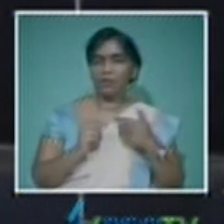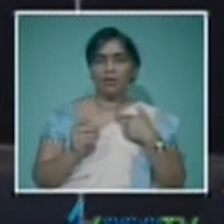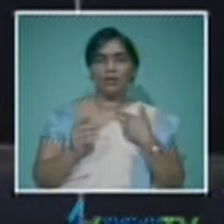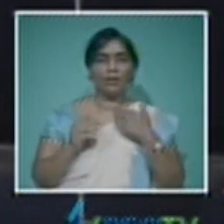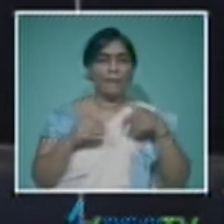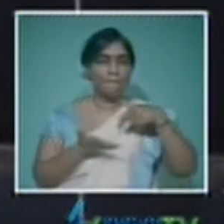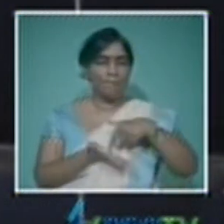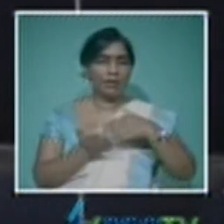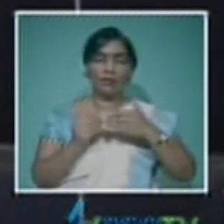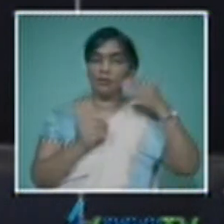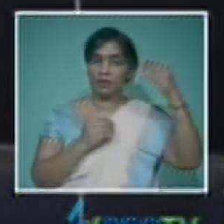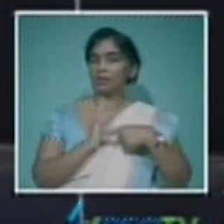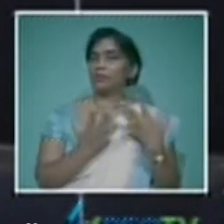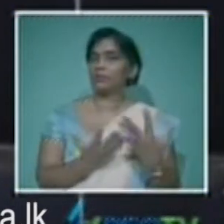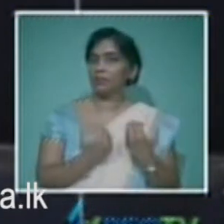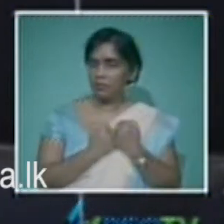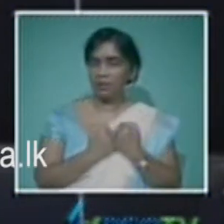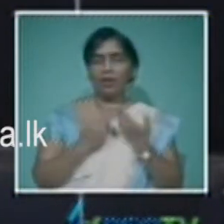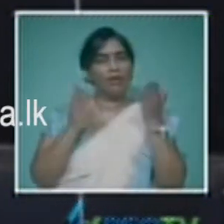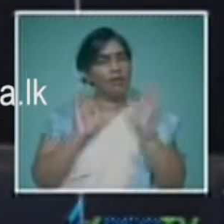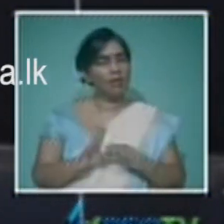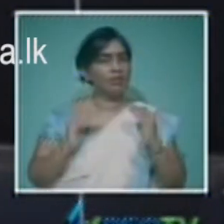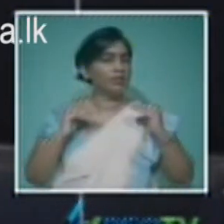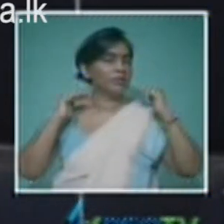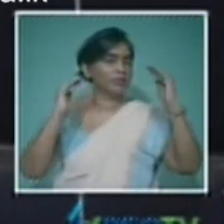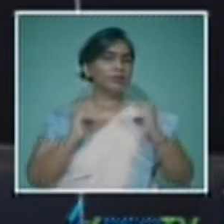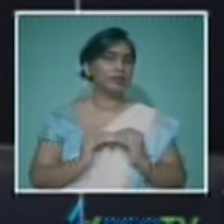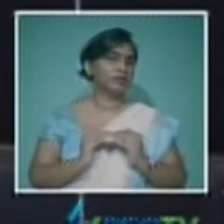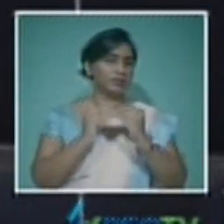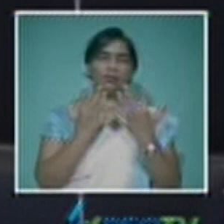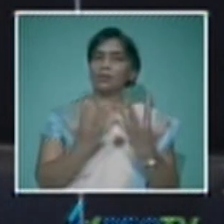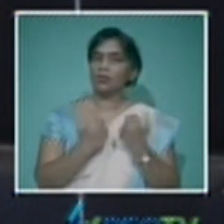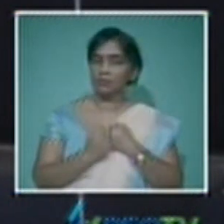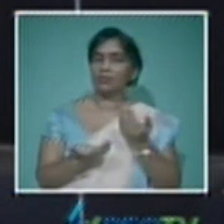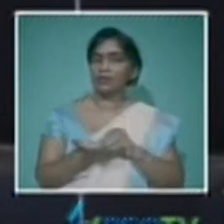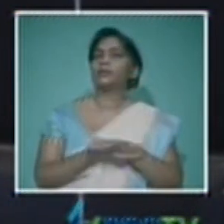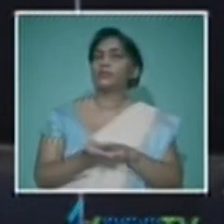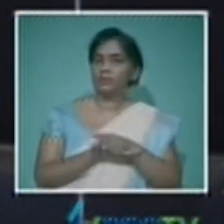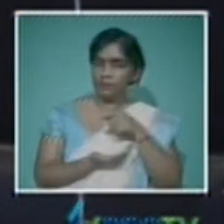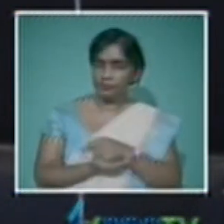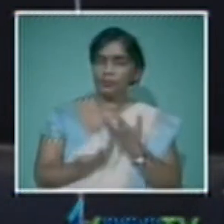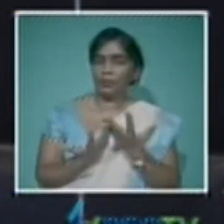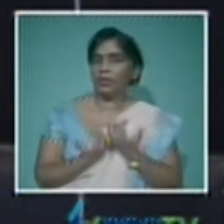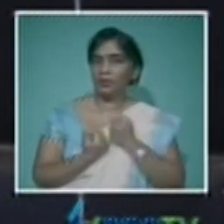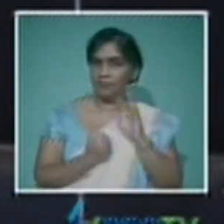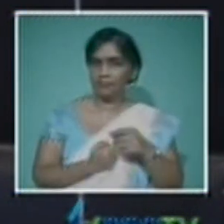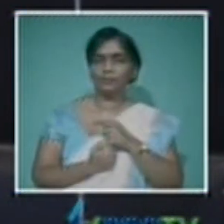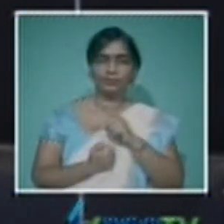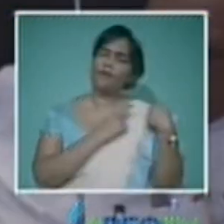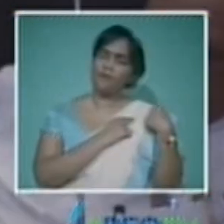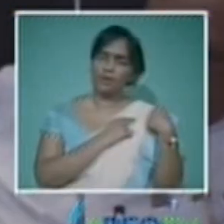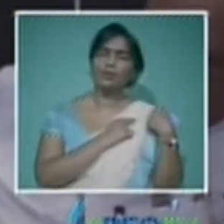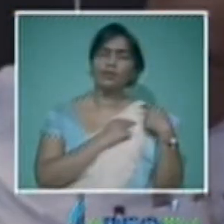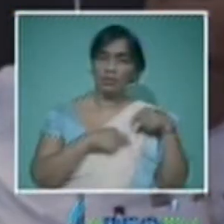දිගු කාලීනව රට බේරා ගැනීමට අවසානයේ ඉහළ සංවර්ධනයක් අත්කර ගන්නට මේ ප්‍රතිසංස්කරණ අවශ්‍යයි යන්න තේරුම්